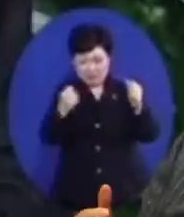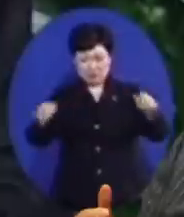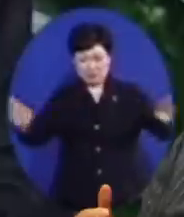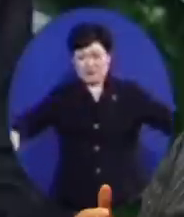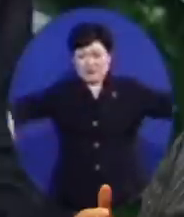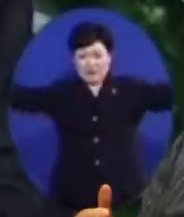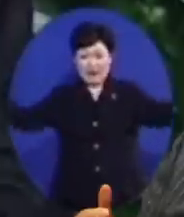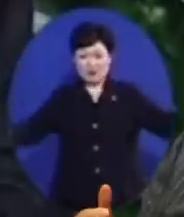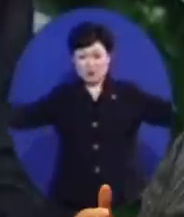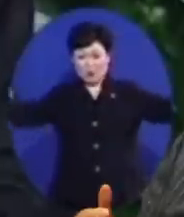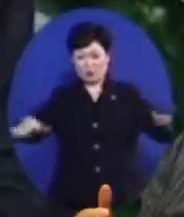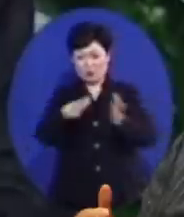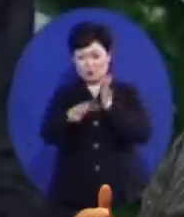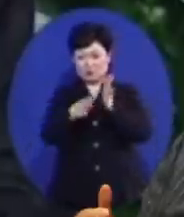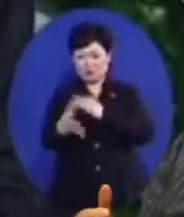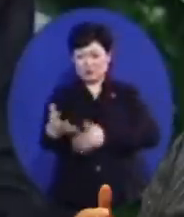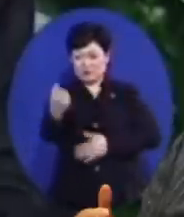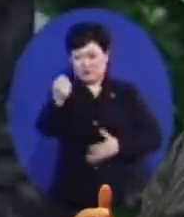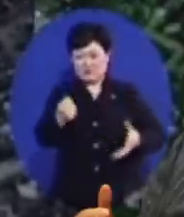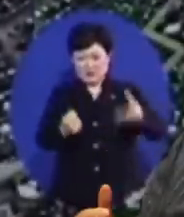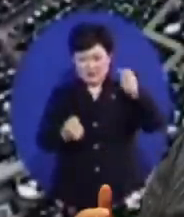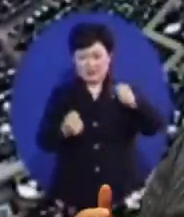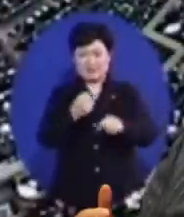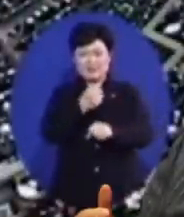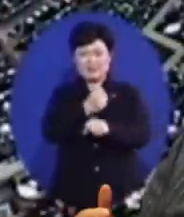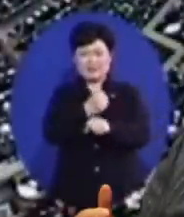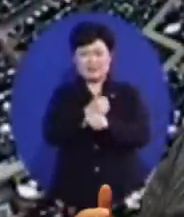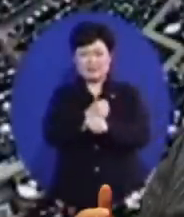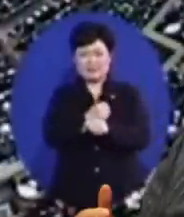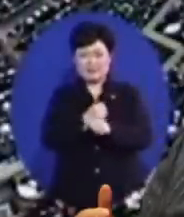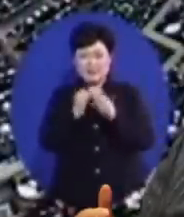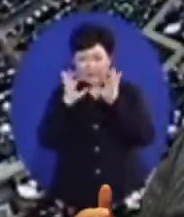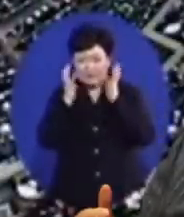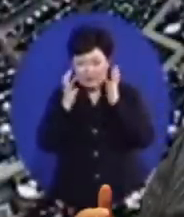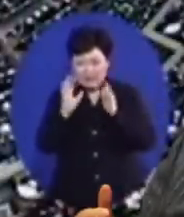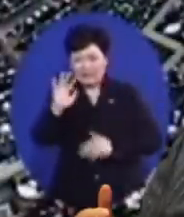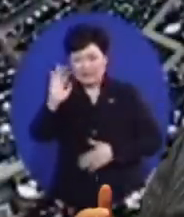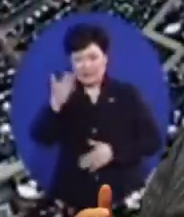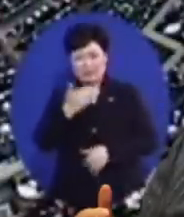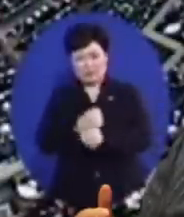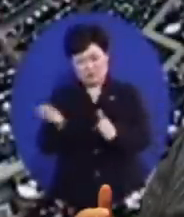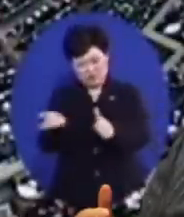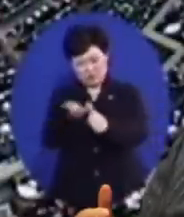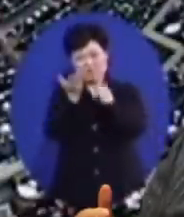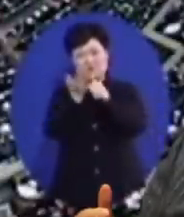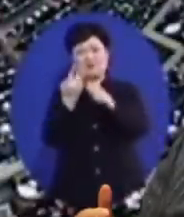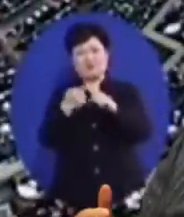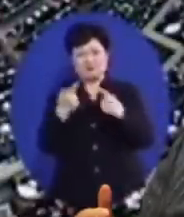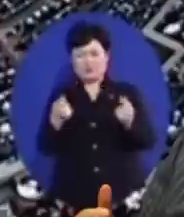먹이를 취할 새끼가 되도록 키우는 것입니다.